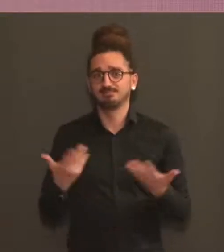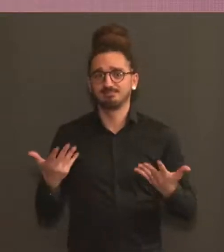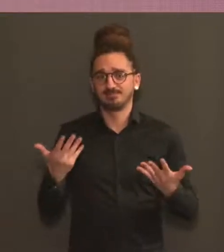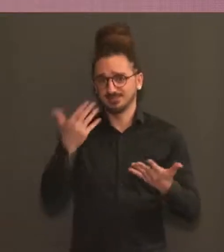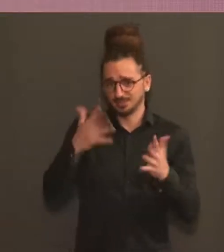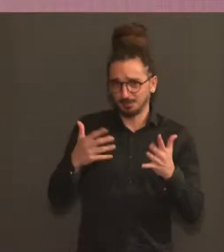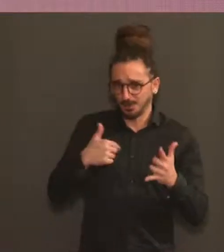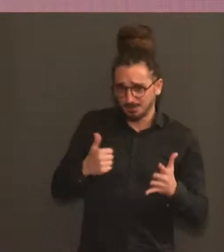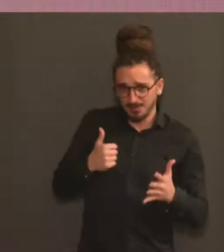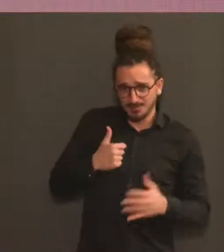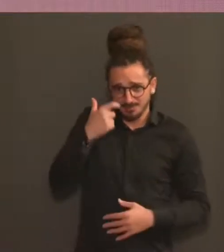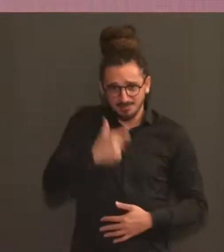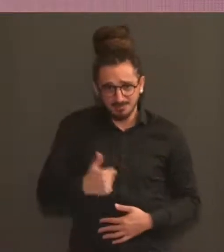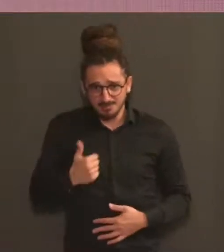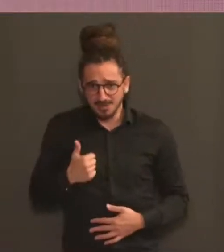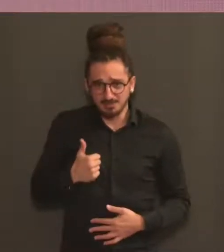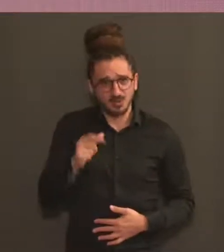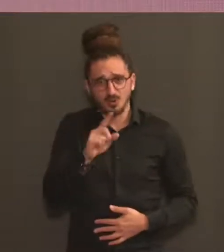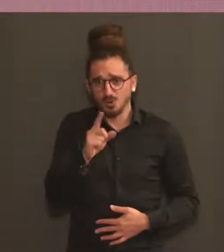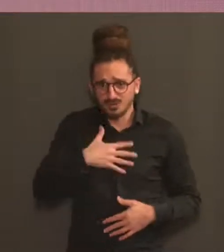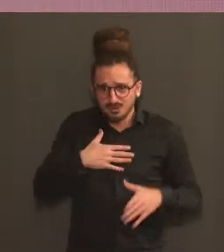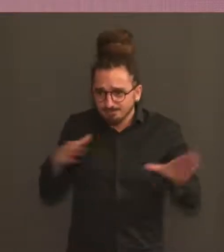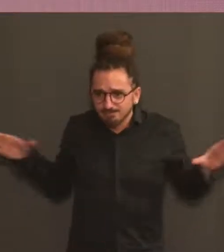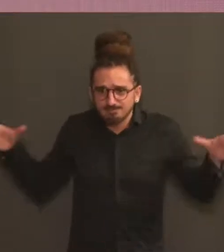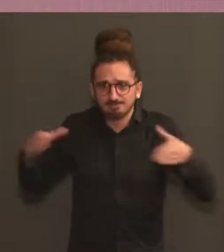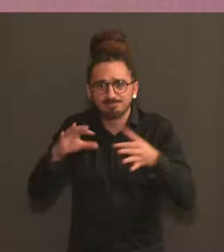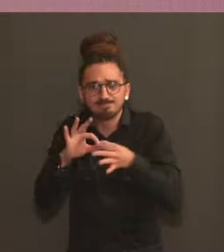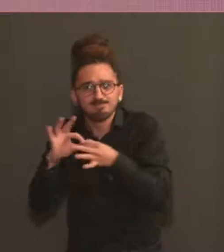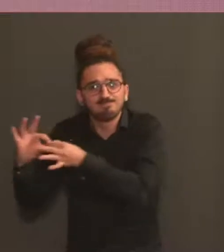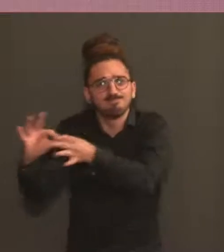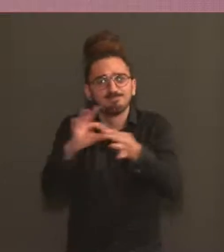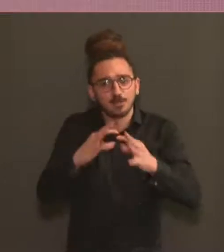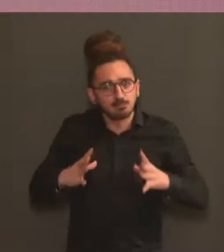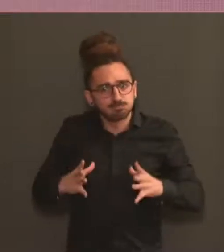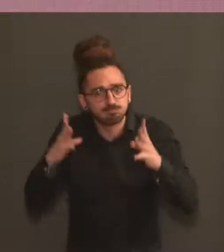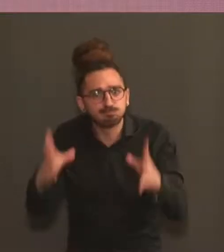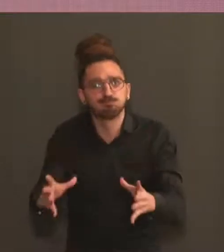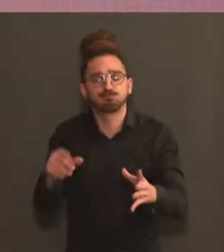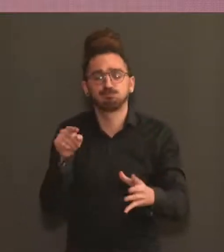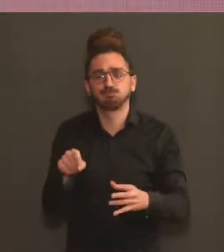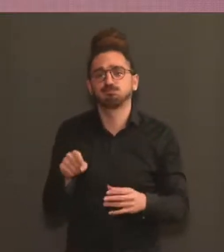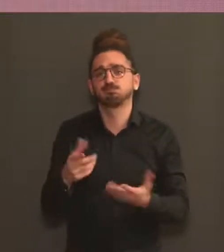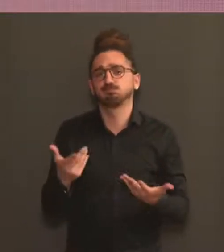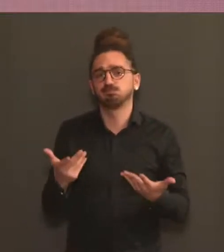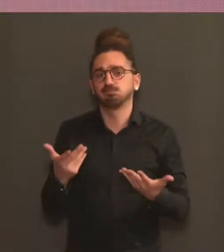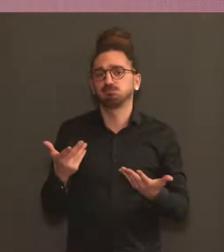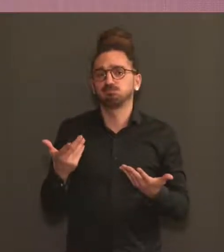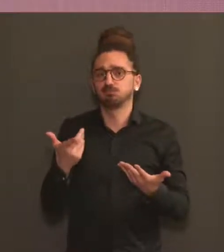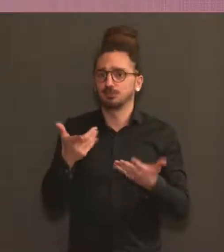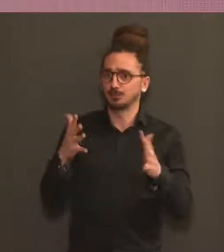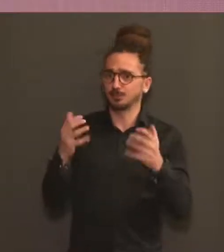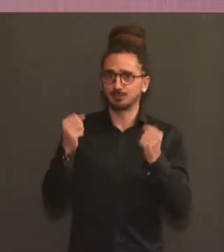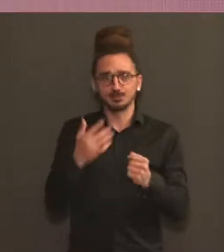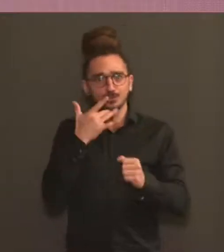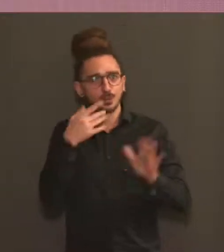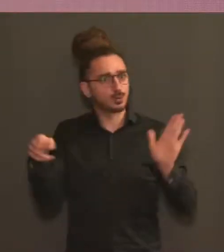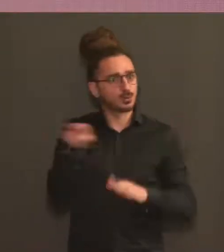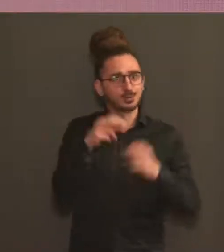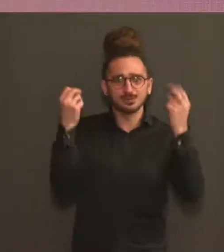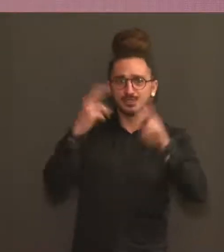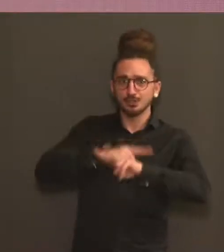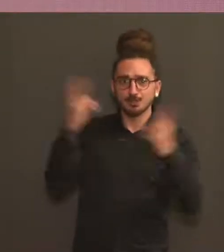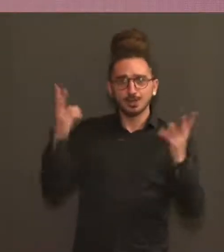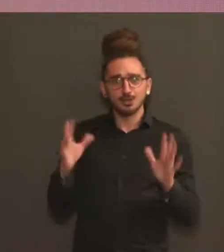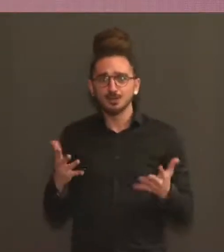Cette vie normale, nous la retrouverons d'autant plus vite si nous prenons tous une part active à la